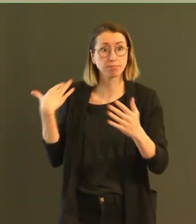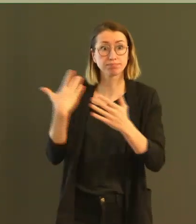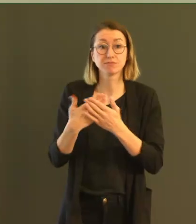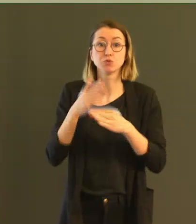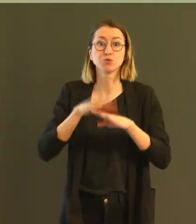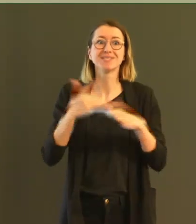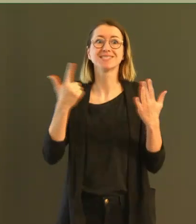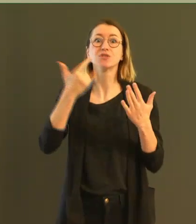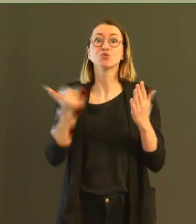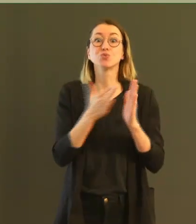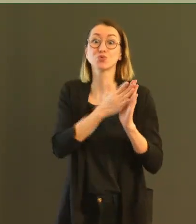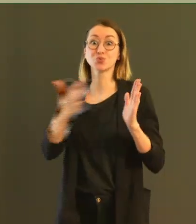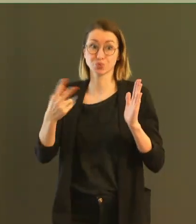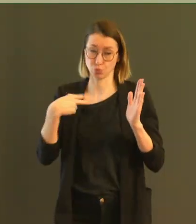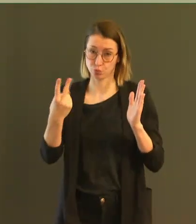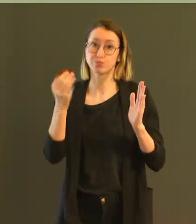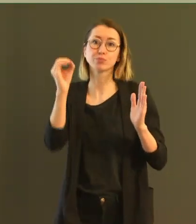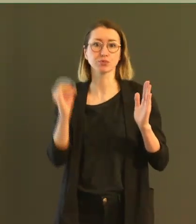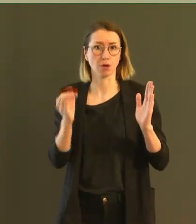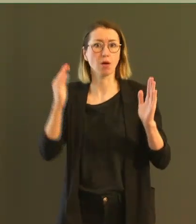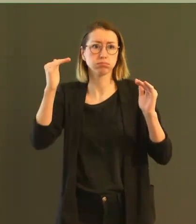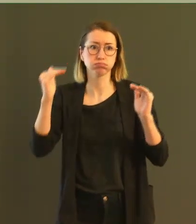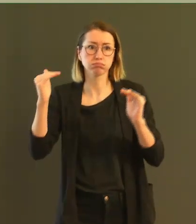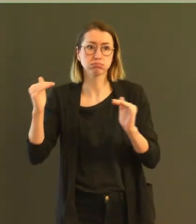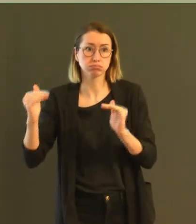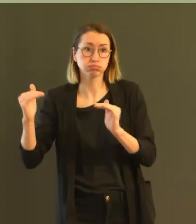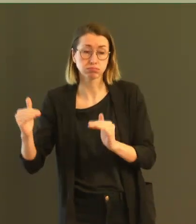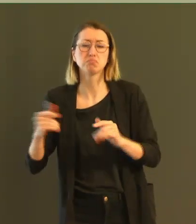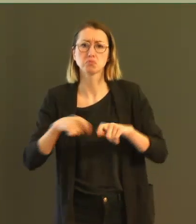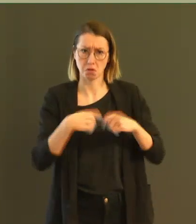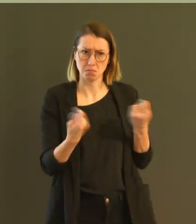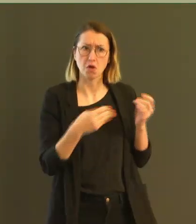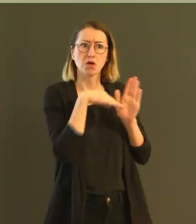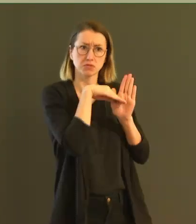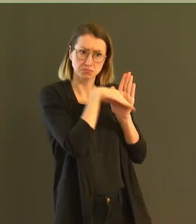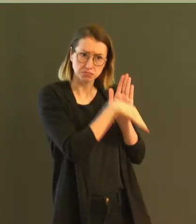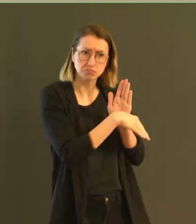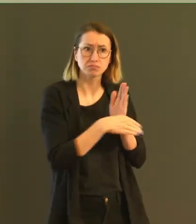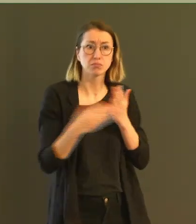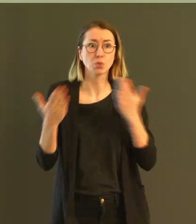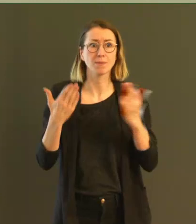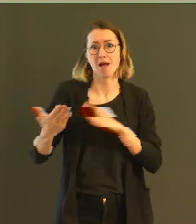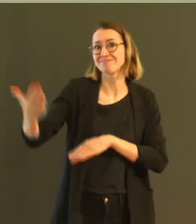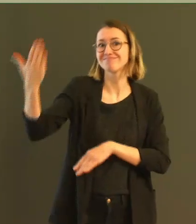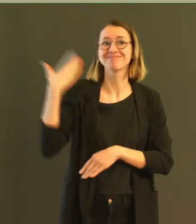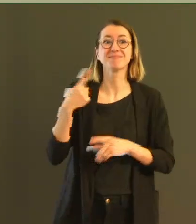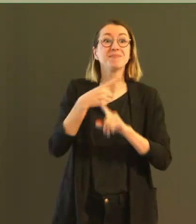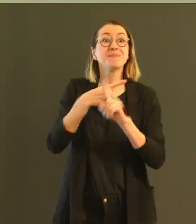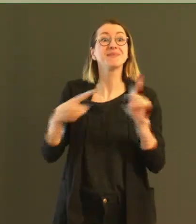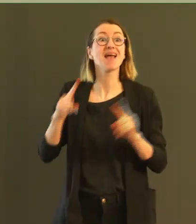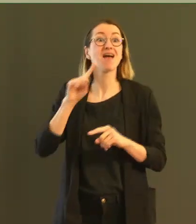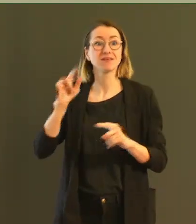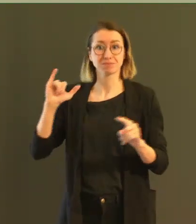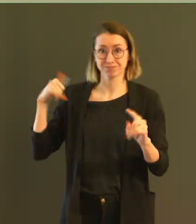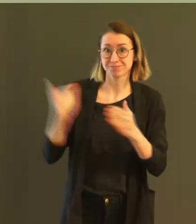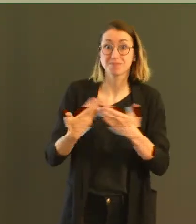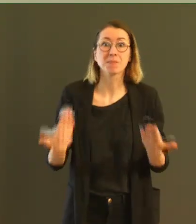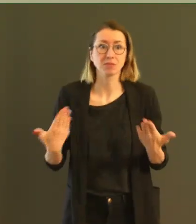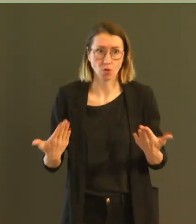qu'on vous voyez qui est présent très clairement depuis à peu près la mi avril actuellement quant au nombre